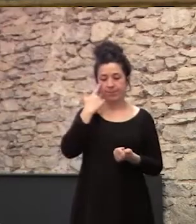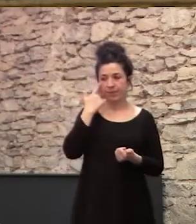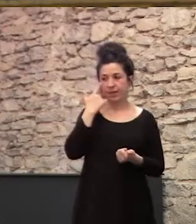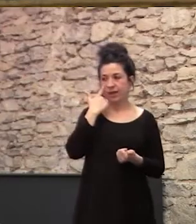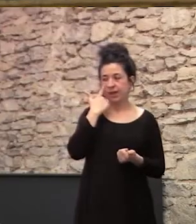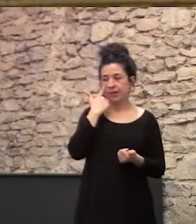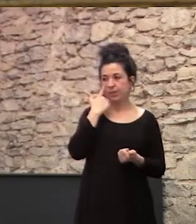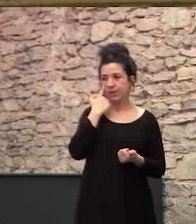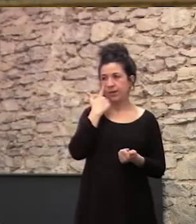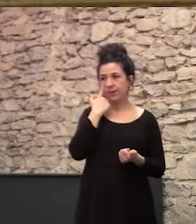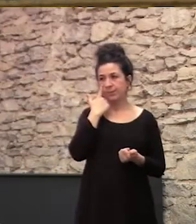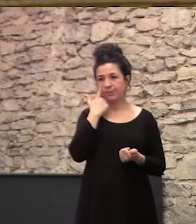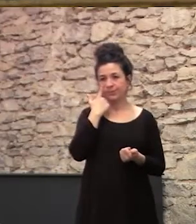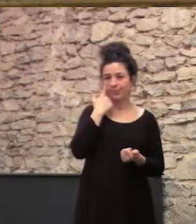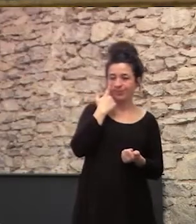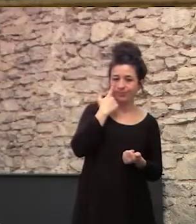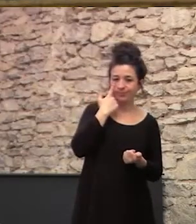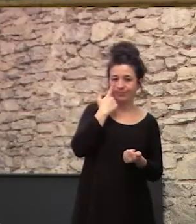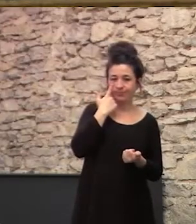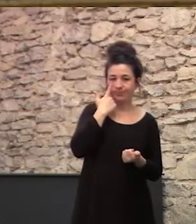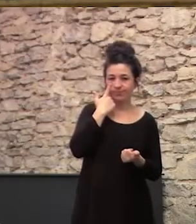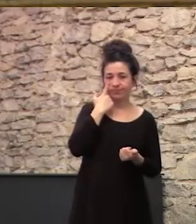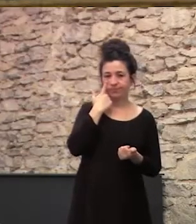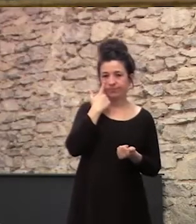eske nik uste dut